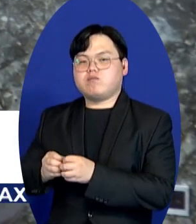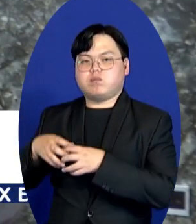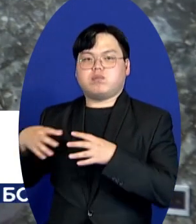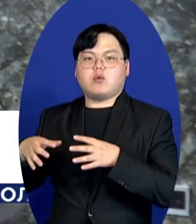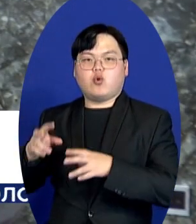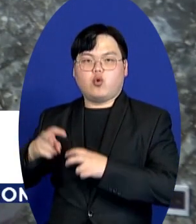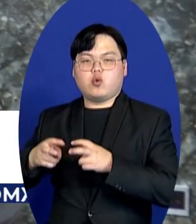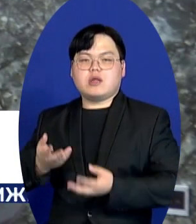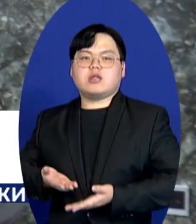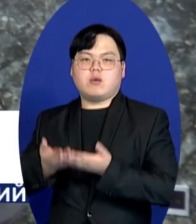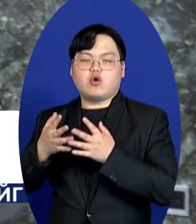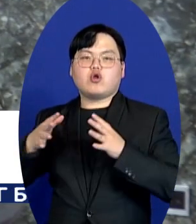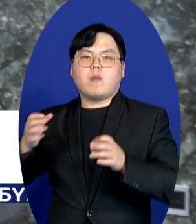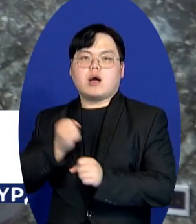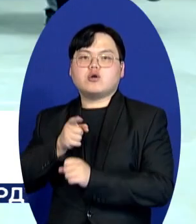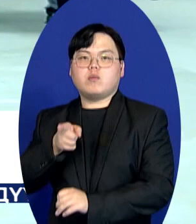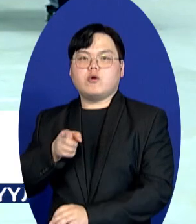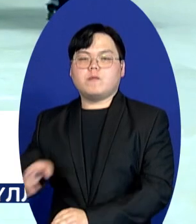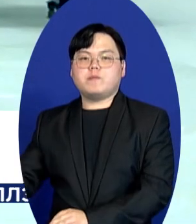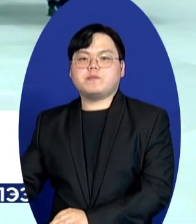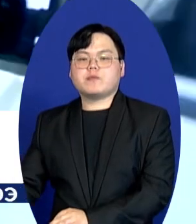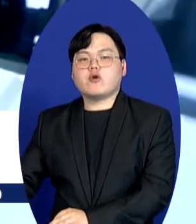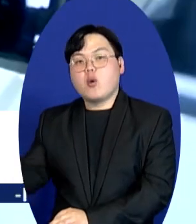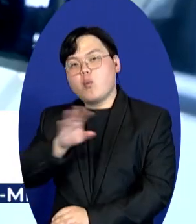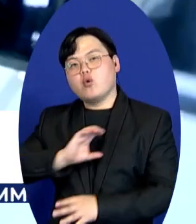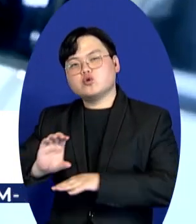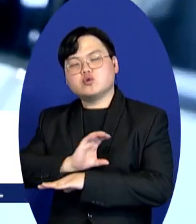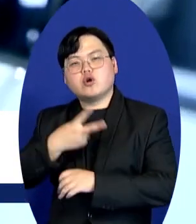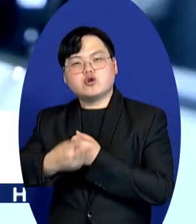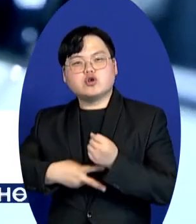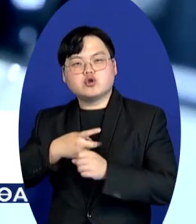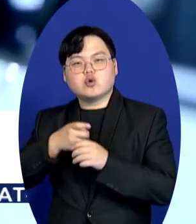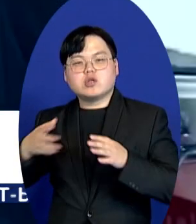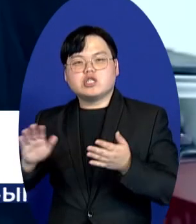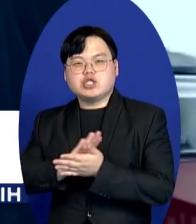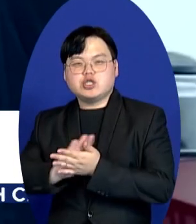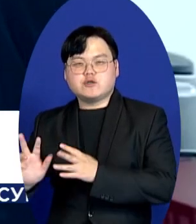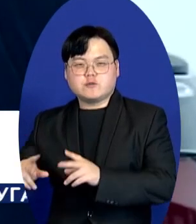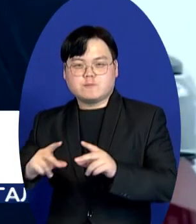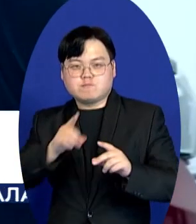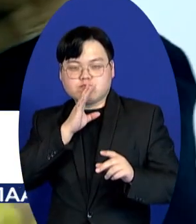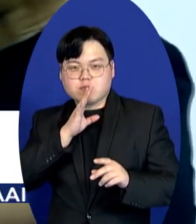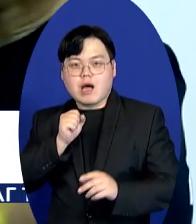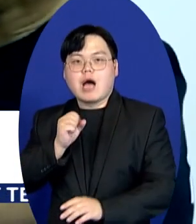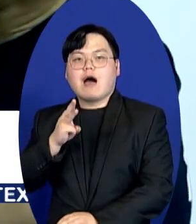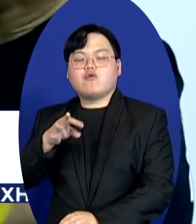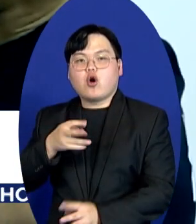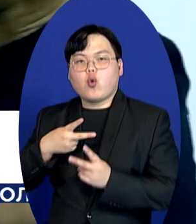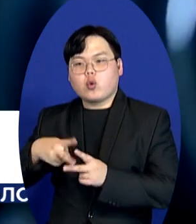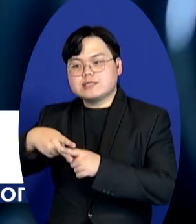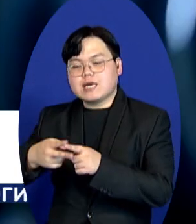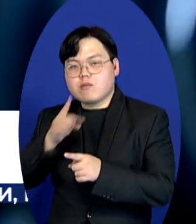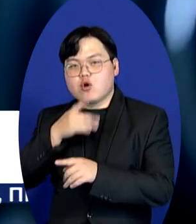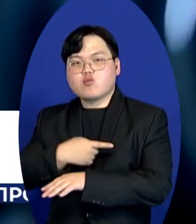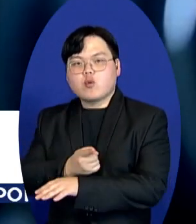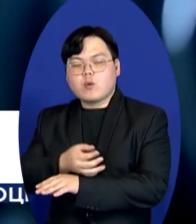үйлдвэрлэл бас дэмжиж байгаа нэг том алхам болж байгаа гэж ойлгочлаа. Бүх сумдыг 2 жилийн хугацаанд шинэ машинаар ханган мөн авто үйлчилгээнд баталгаа гаргаж засварыг нь